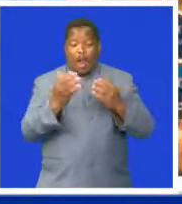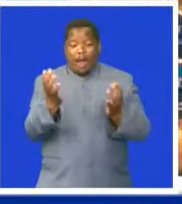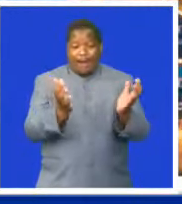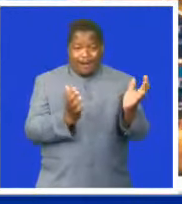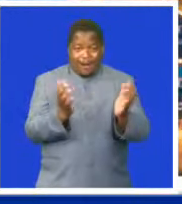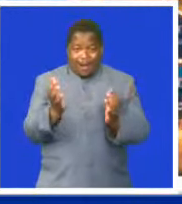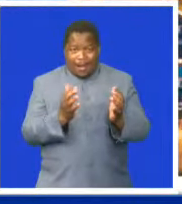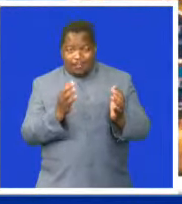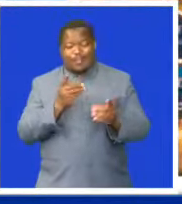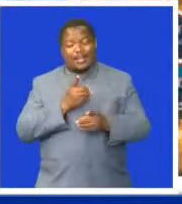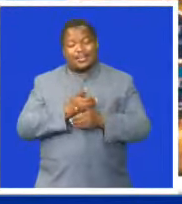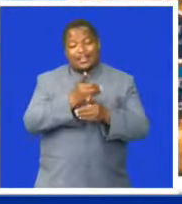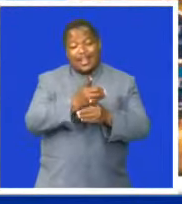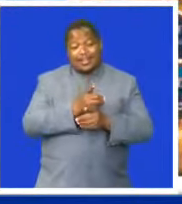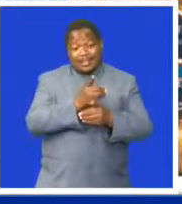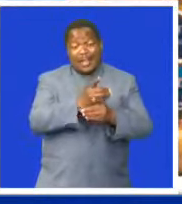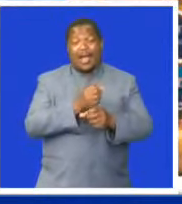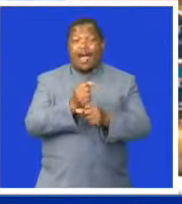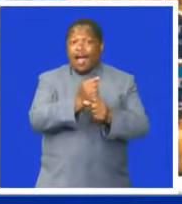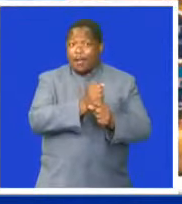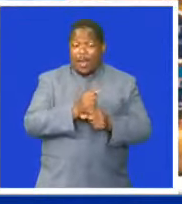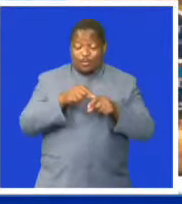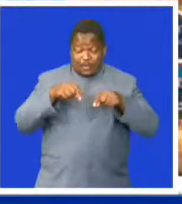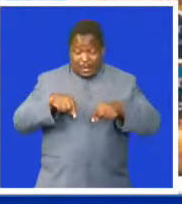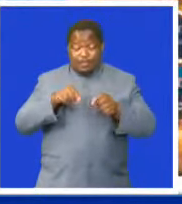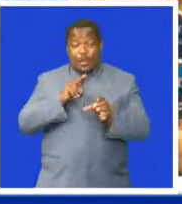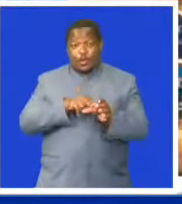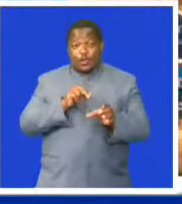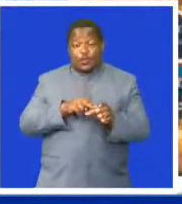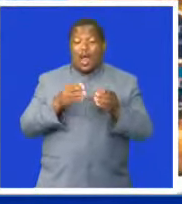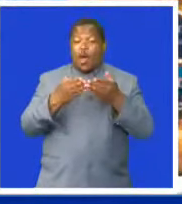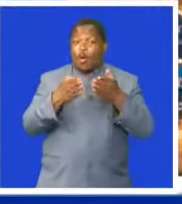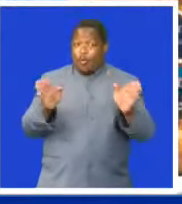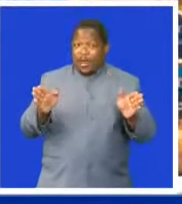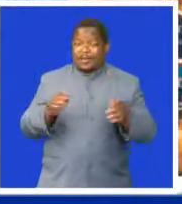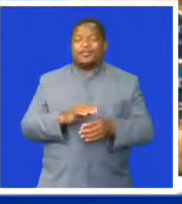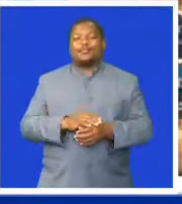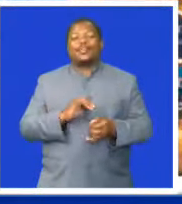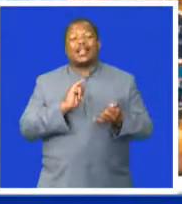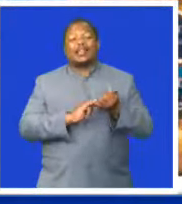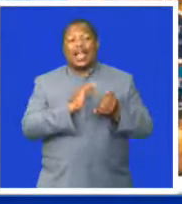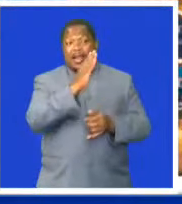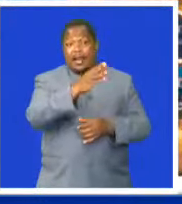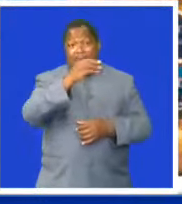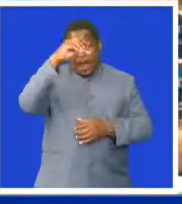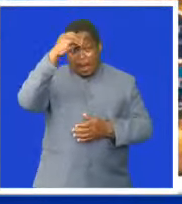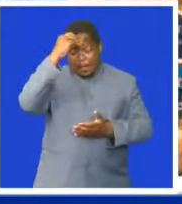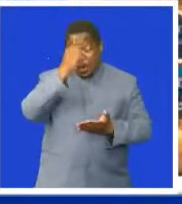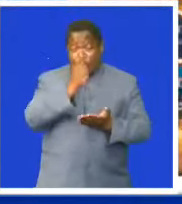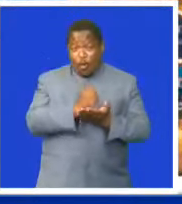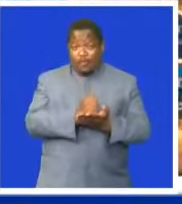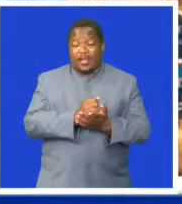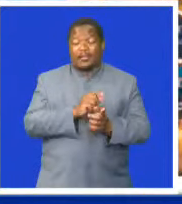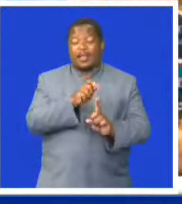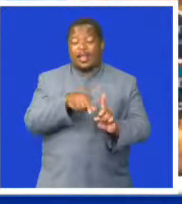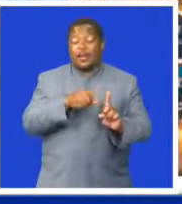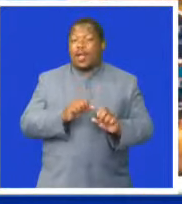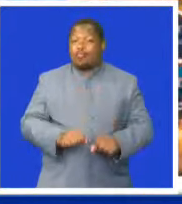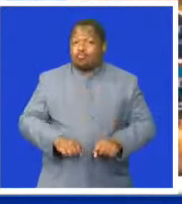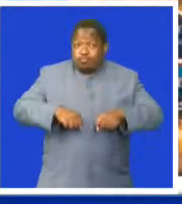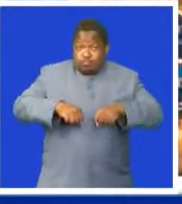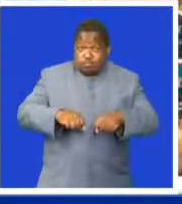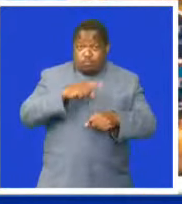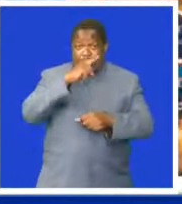eveni. Lobuke siteshi semaphoyisa esteki Superintendent Vusi Ncwane uthi ke lena ngulenye yedindlela yokubambisa